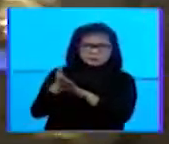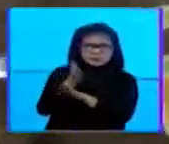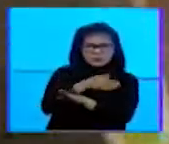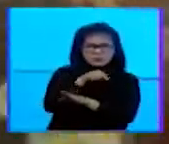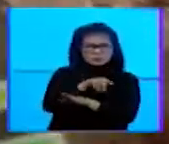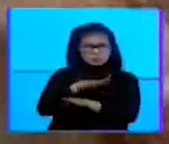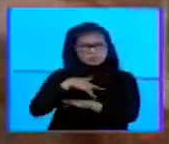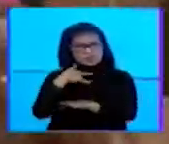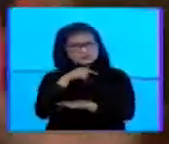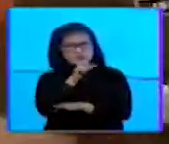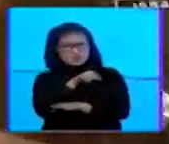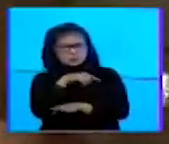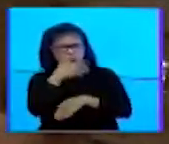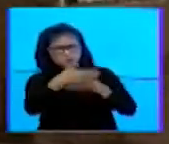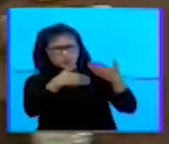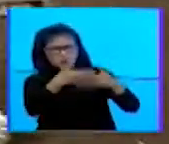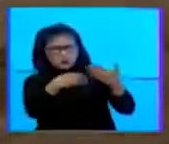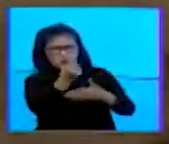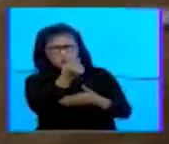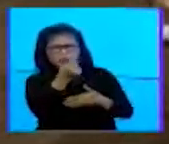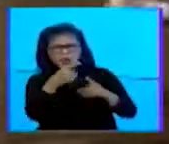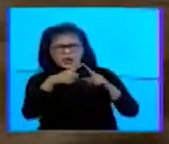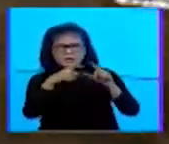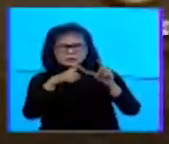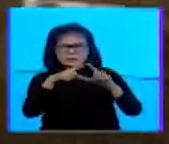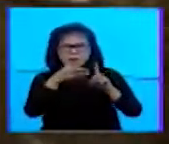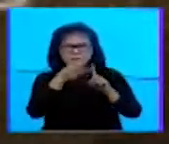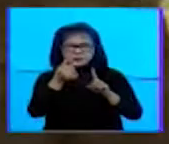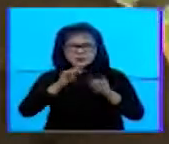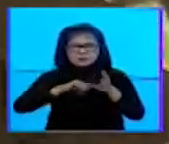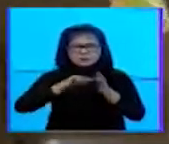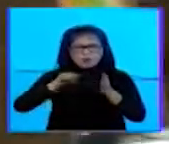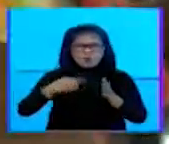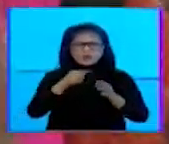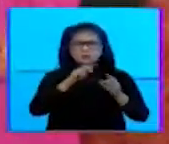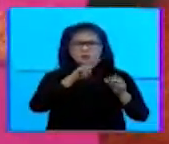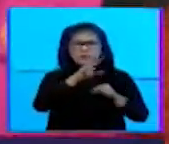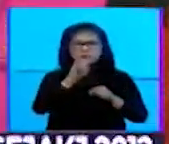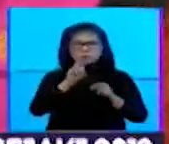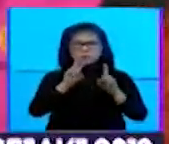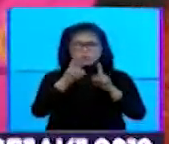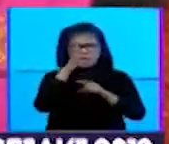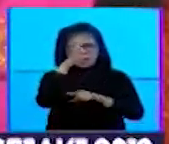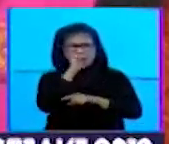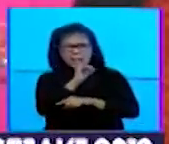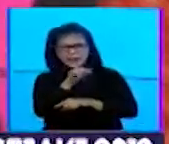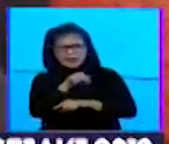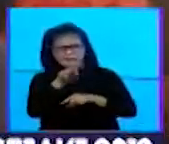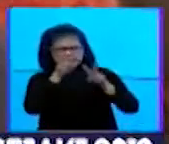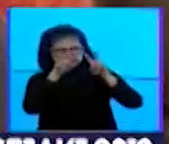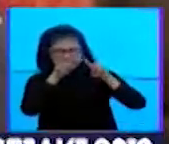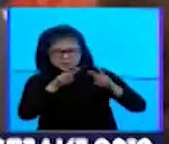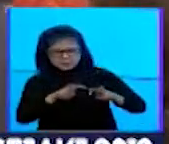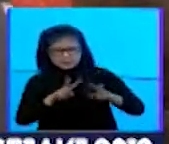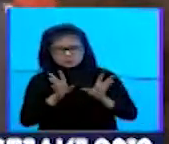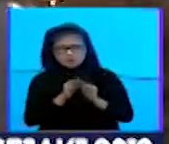penyimpangan dalam pengelolaan keuangan Asabri sejak 2012. Dalam hitungan sementara yang dilakukan penyidik, jumlah kerugian negara